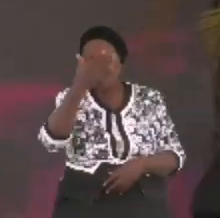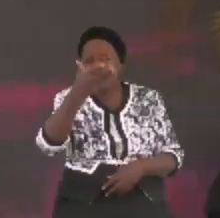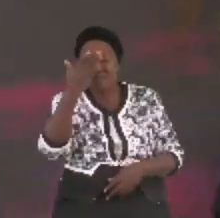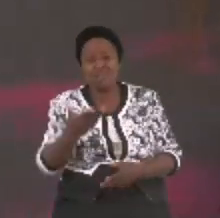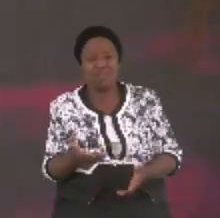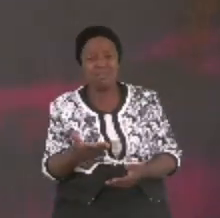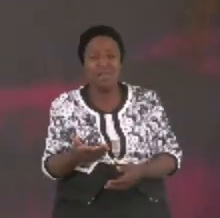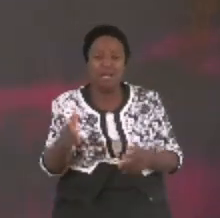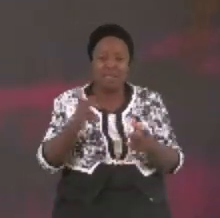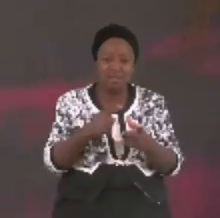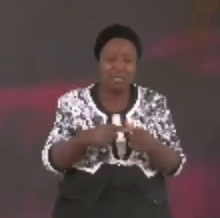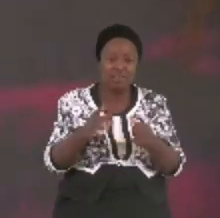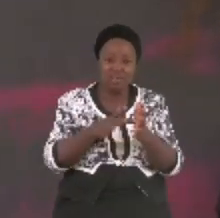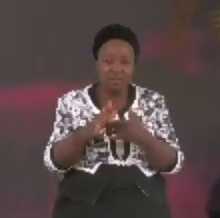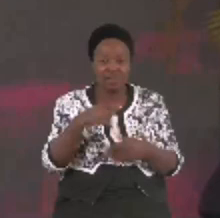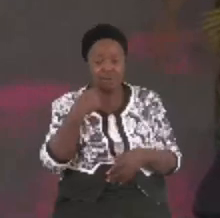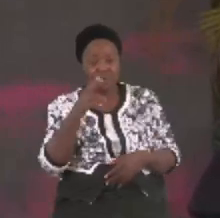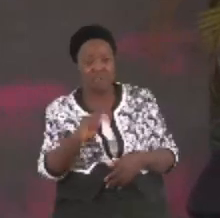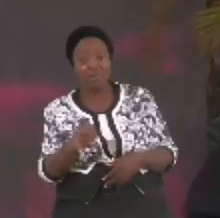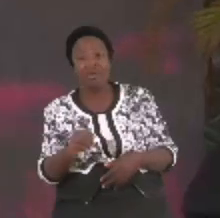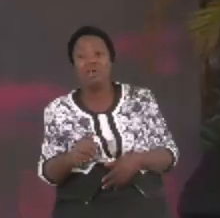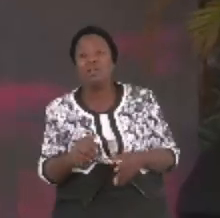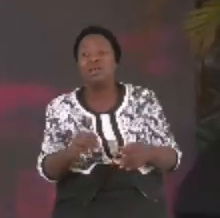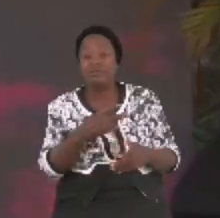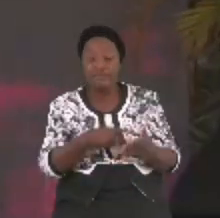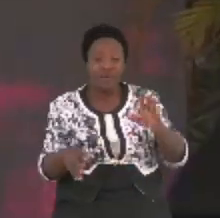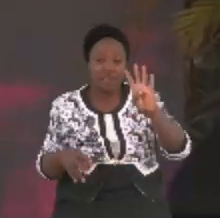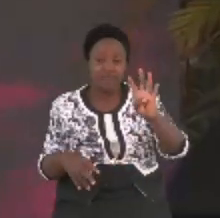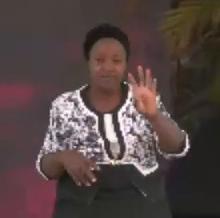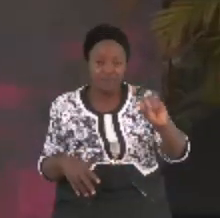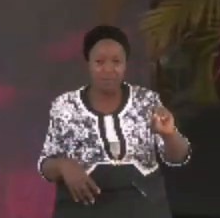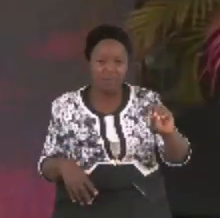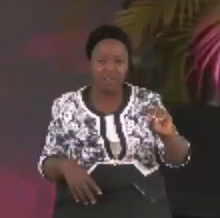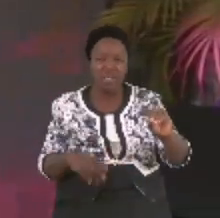Jésus dit, verset 40, ne t'ai-je pas dit, verset 40.